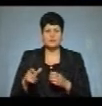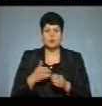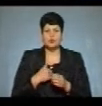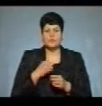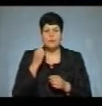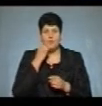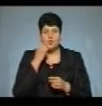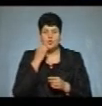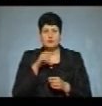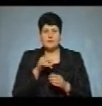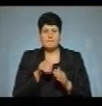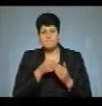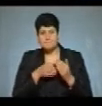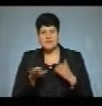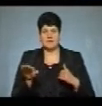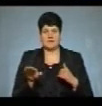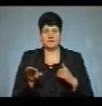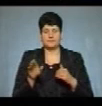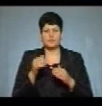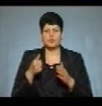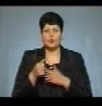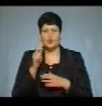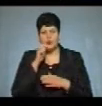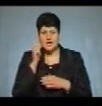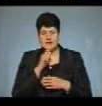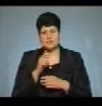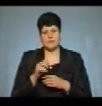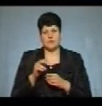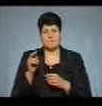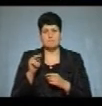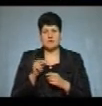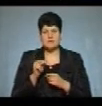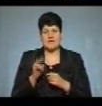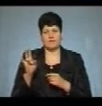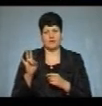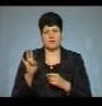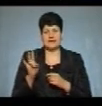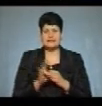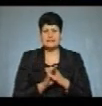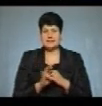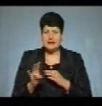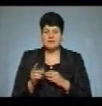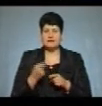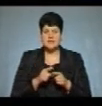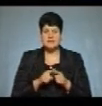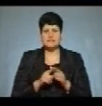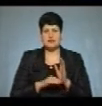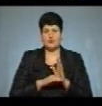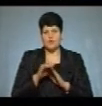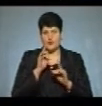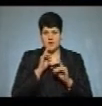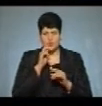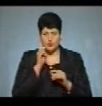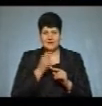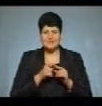Московського патріархату піти в підпорядкування до Помісної Української Православної Церкви. Про це йдеться на офіційному сайті Верховної Ради України.